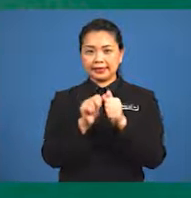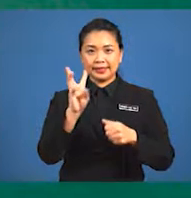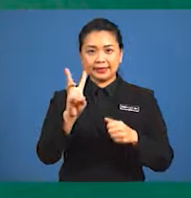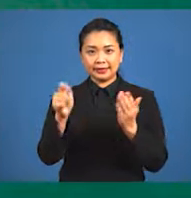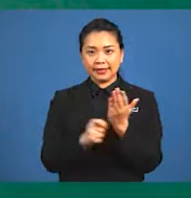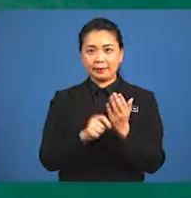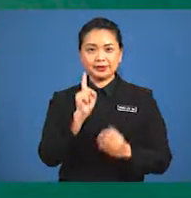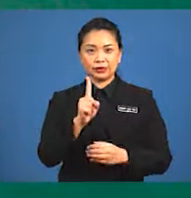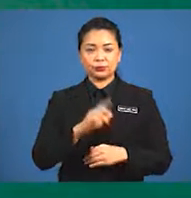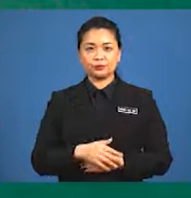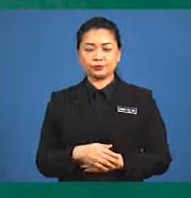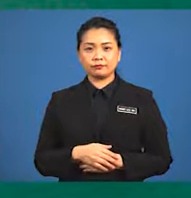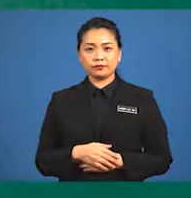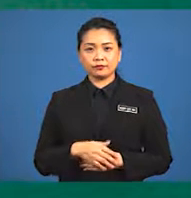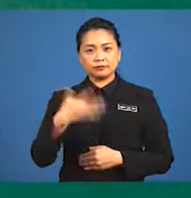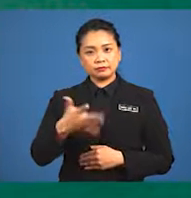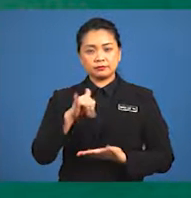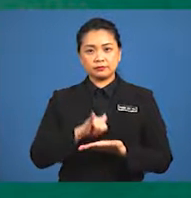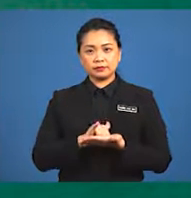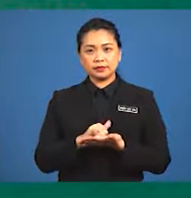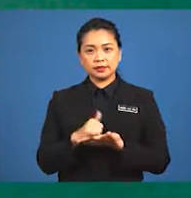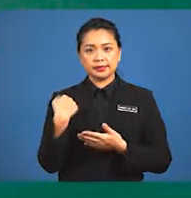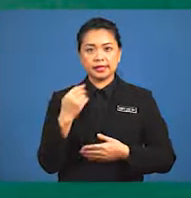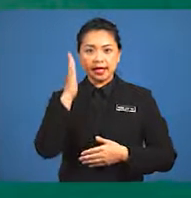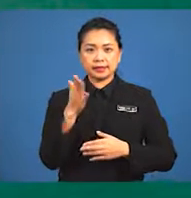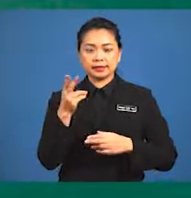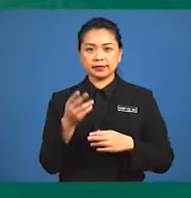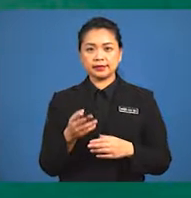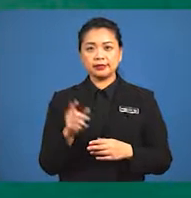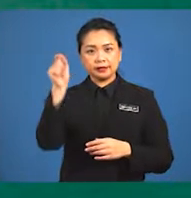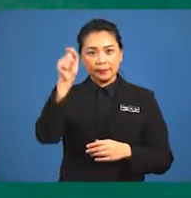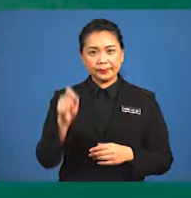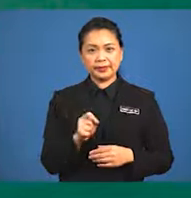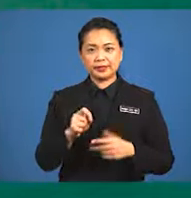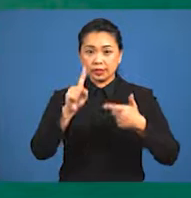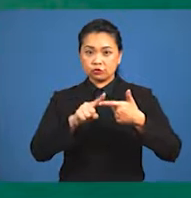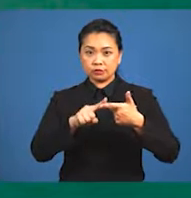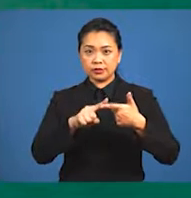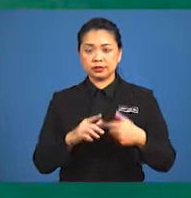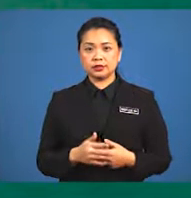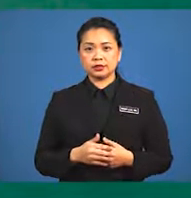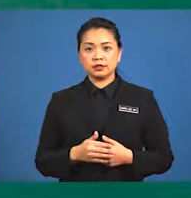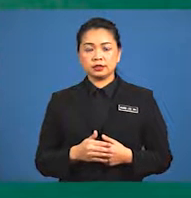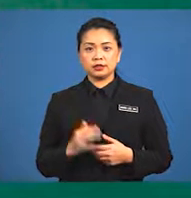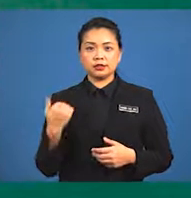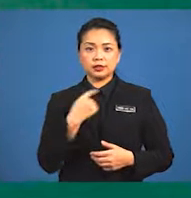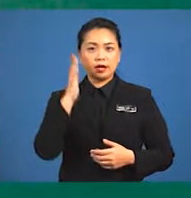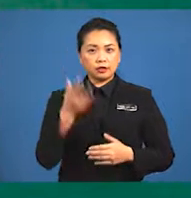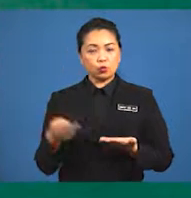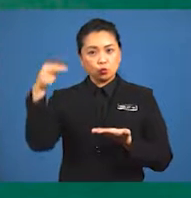1. Seterusnya, kita akan kamirkan sebutan yang kedua. Kita akan ulang langkah yang